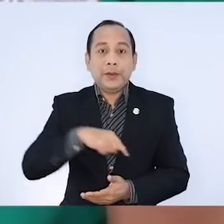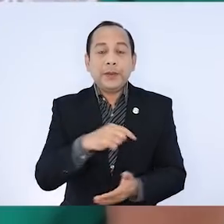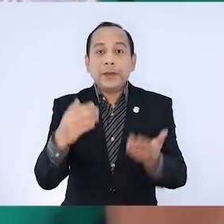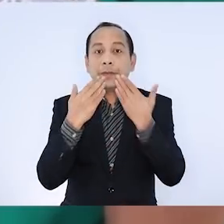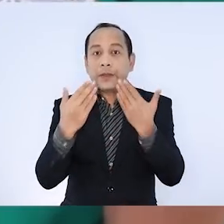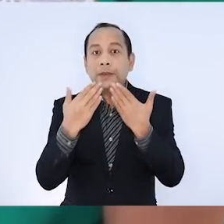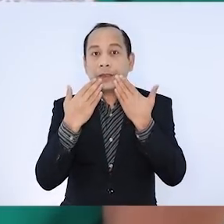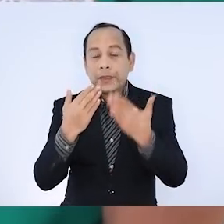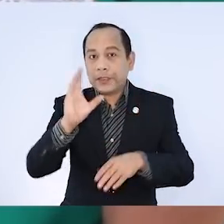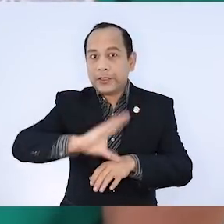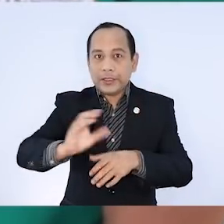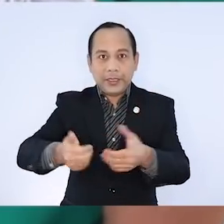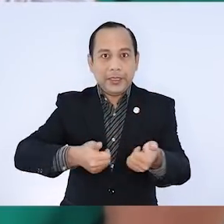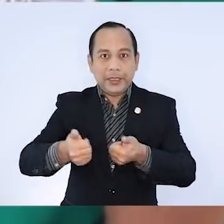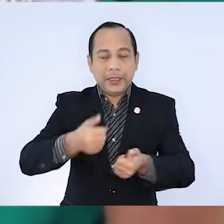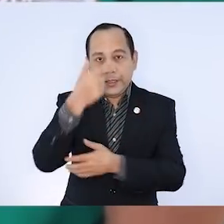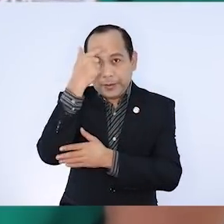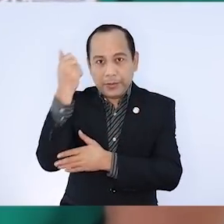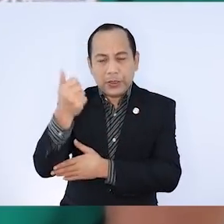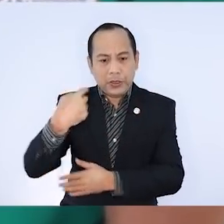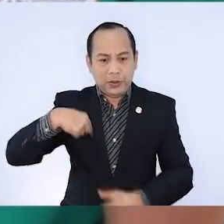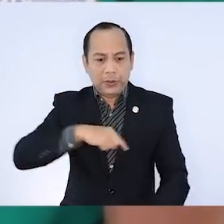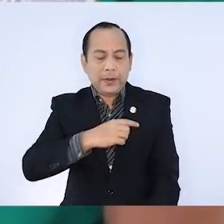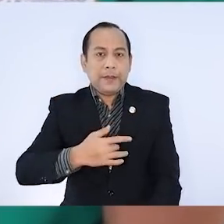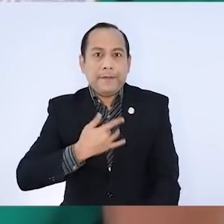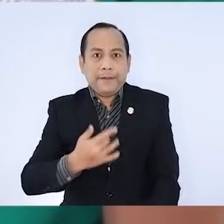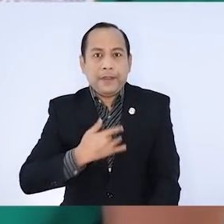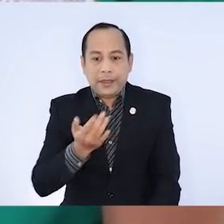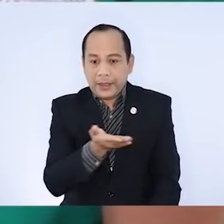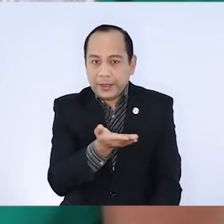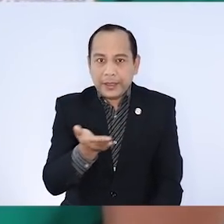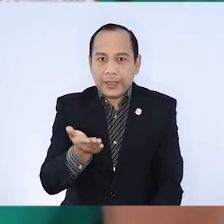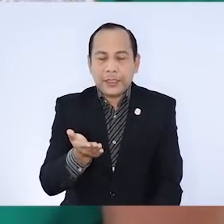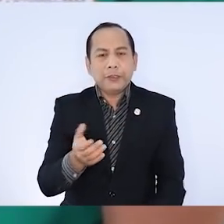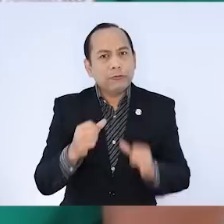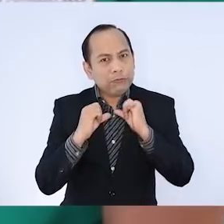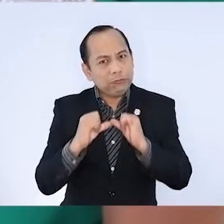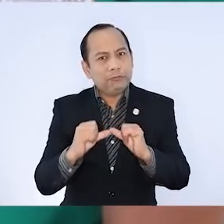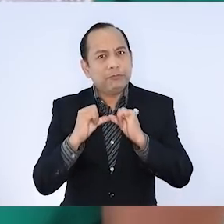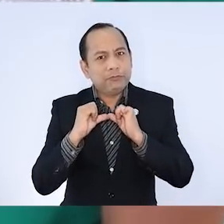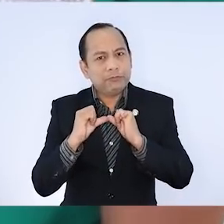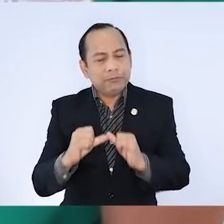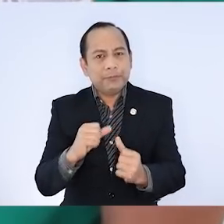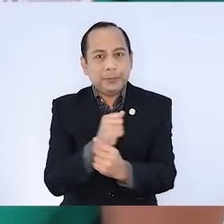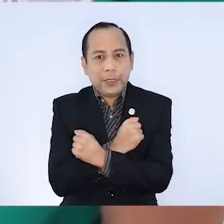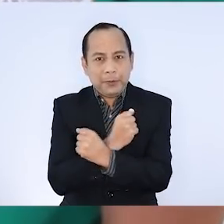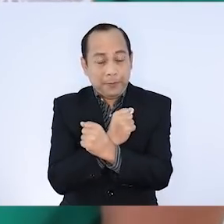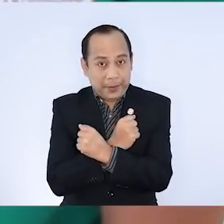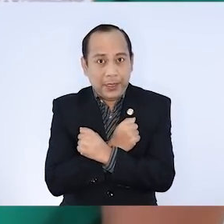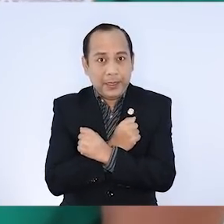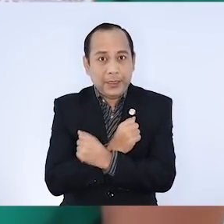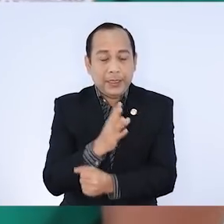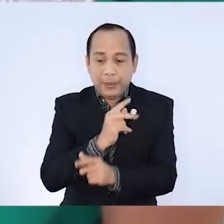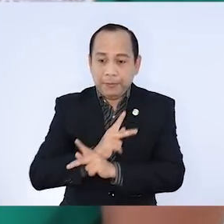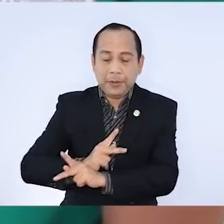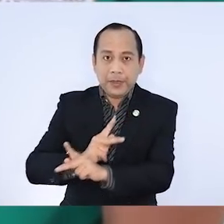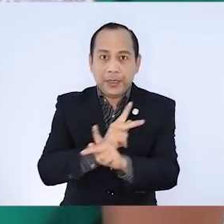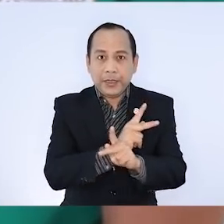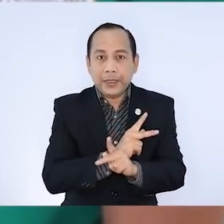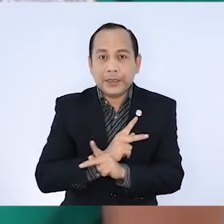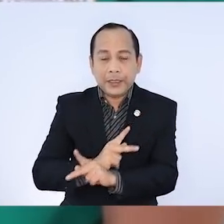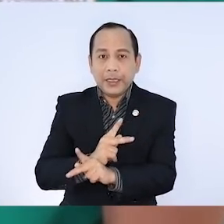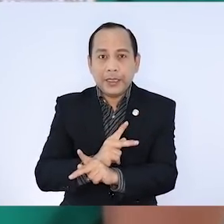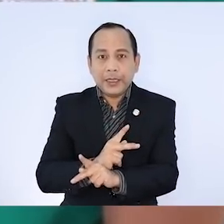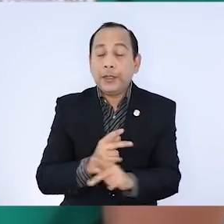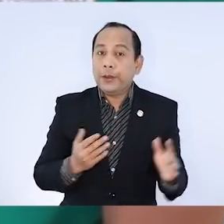Nagpapasalamat po kami sa pamamahala dahil damang-dama po namin ang kanilang walang maliw na pagmamahal at pagmamalasakit